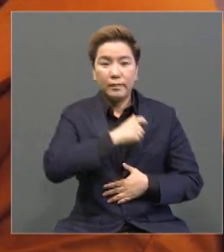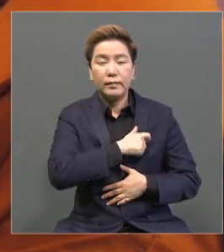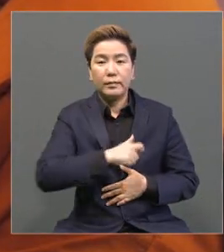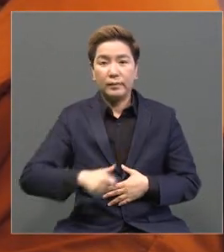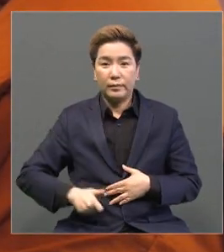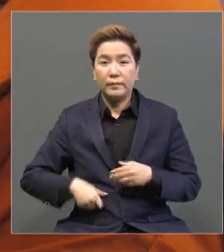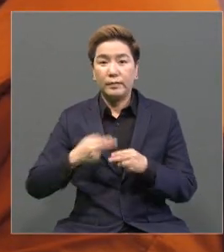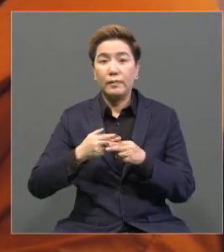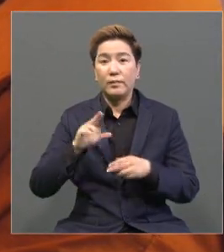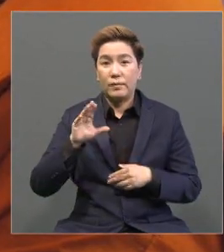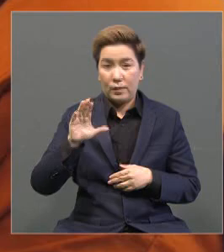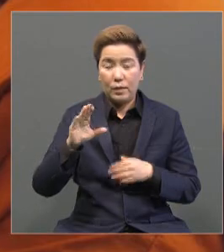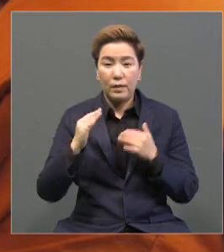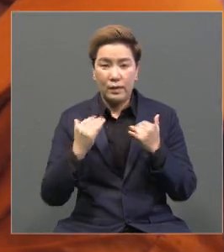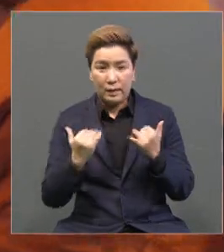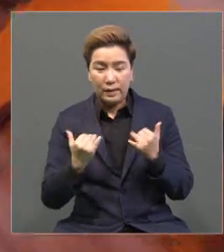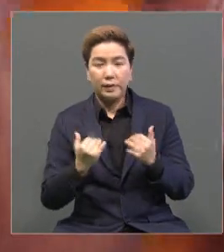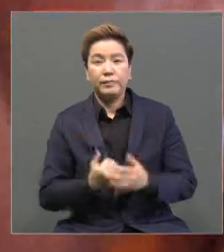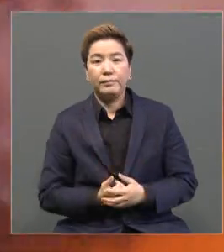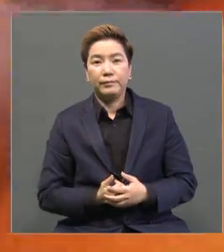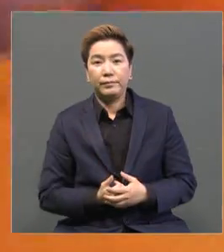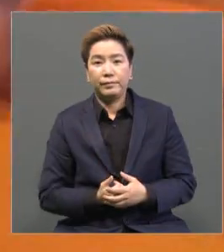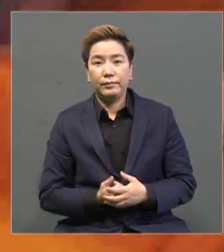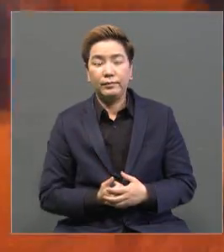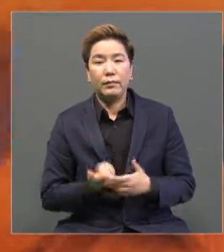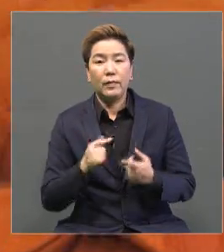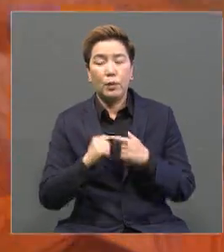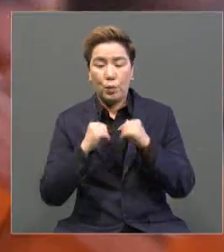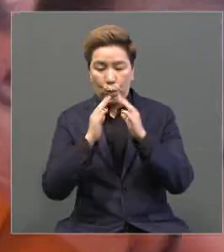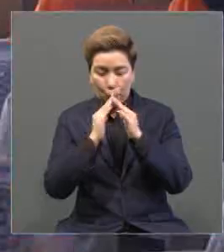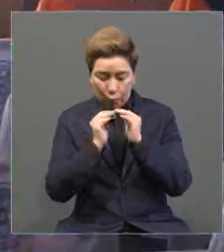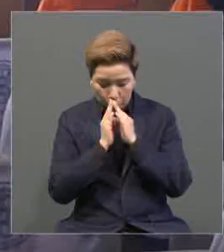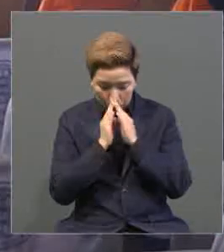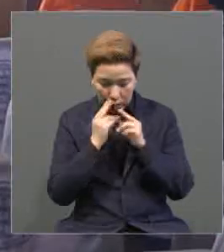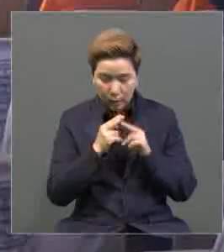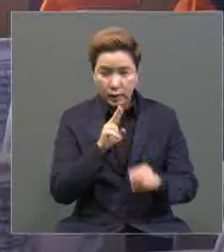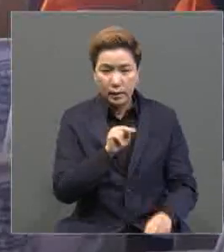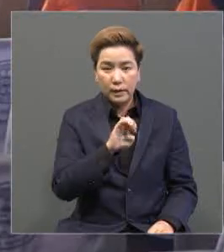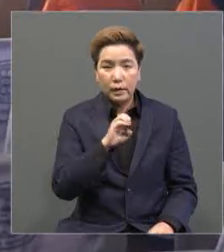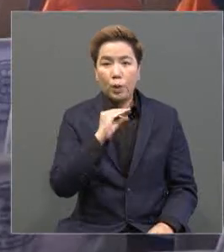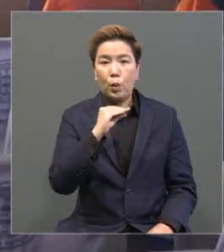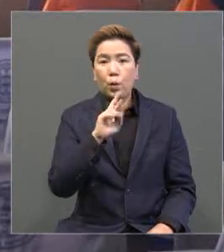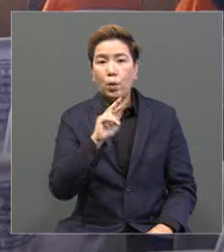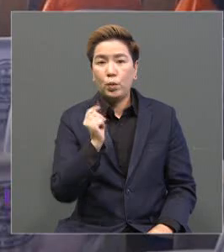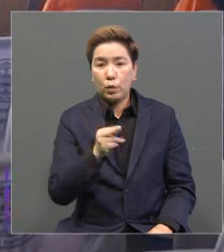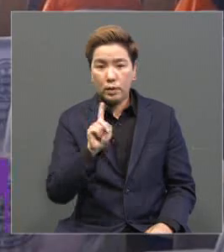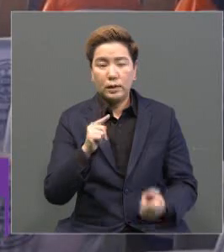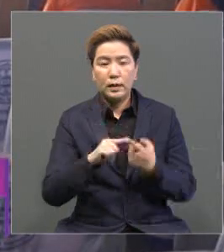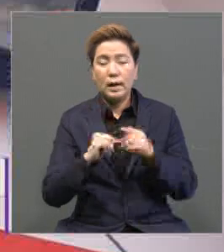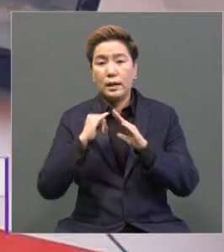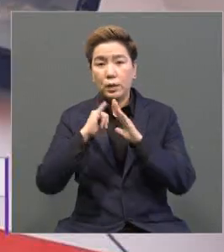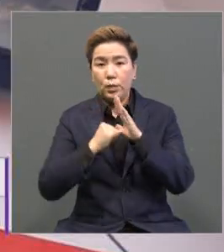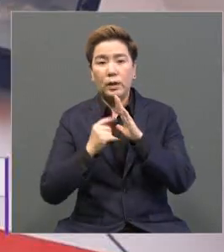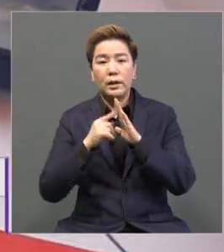ราชสีห์พรรคมหาวชิราชครับหานิโรธสังฆารามจังหวัดยะลาในอำนาจจู่ทอง